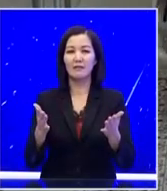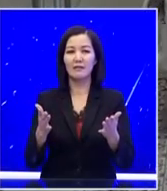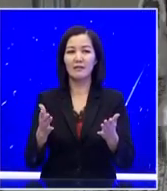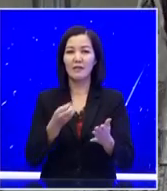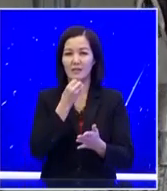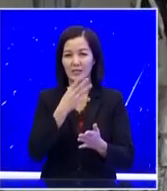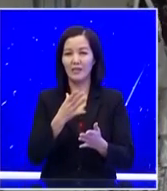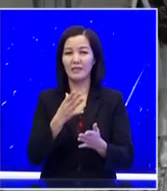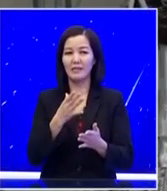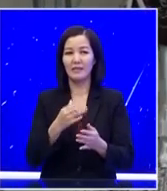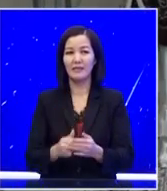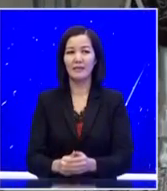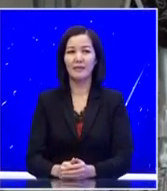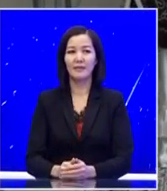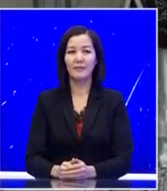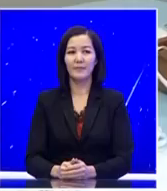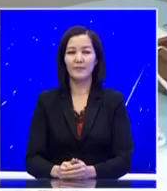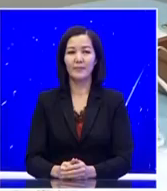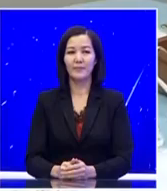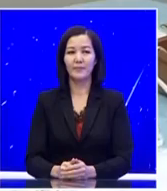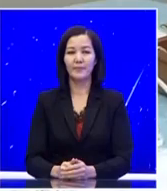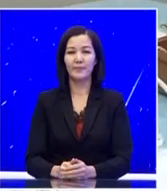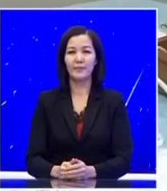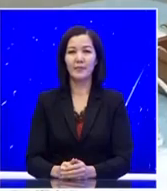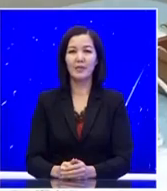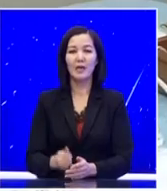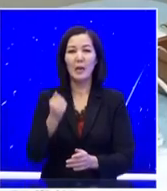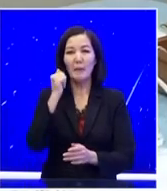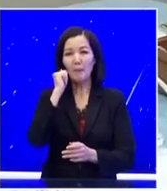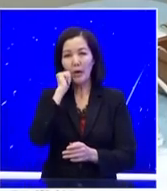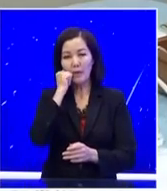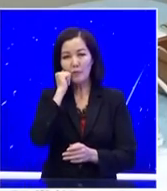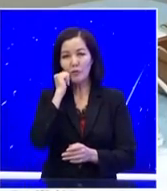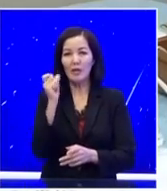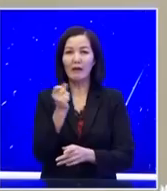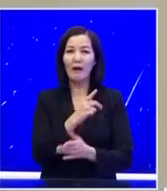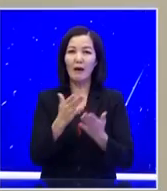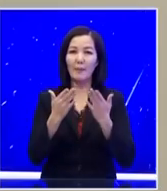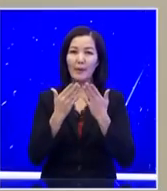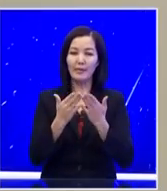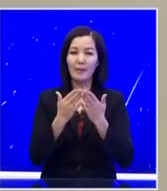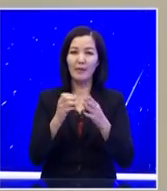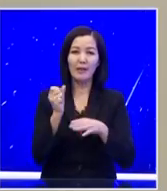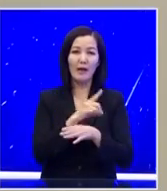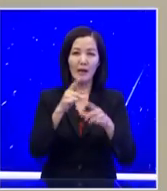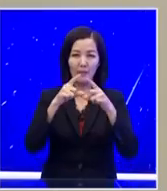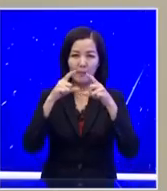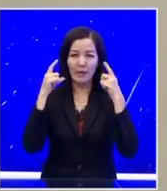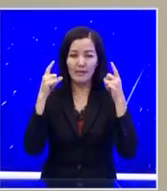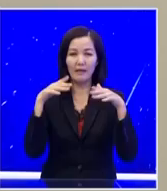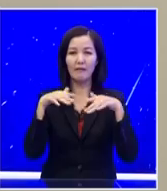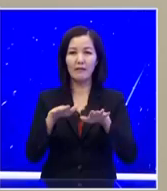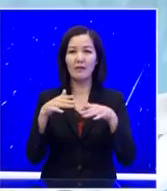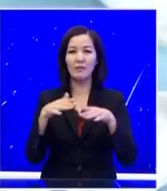жақсы. Иә, отыра қалайық. Ал. Ақ кимешекті әжелер ақ батамен ақ маскалар тігіп жатыр. Ақ